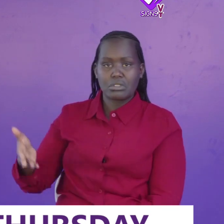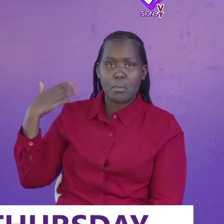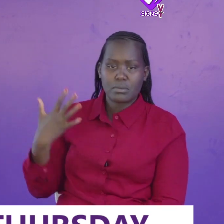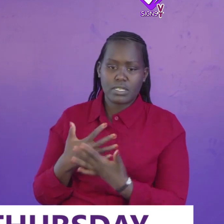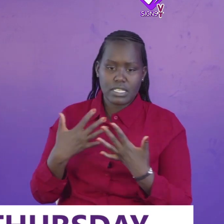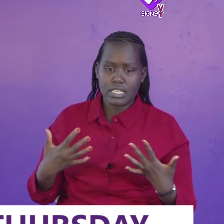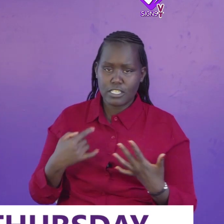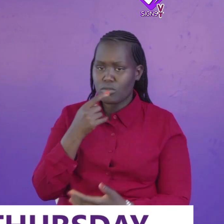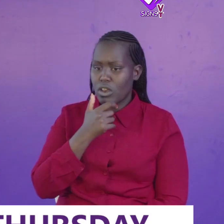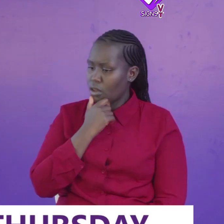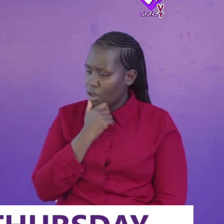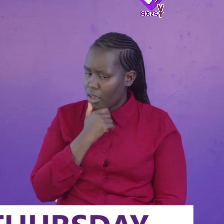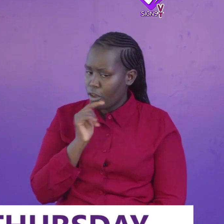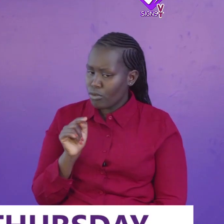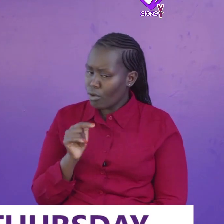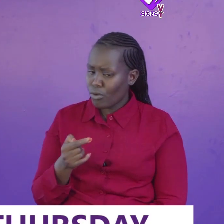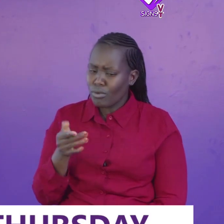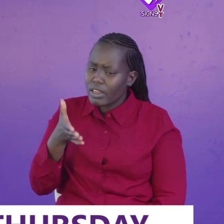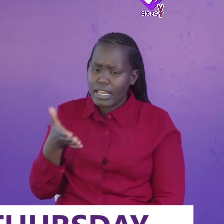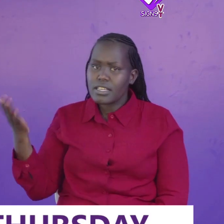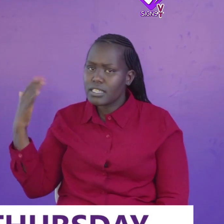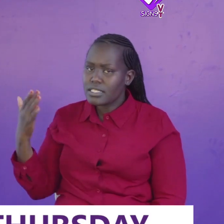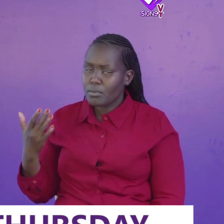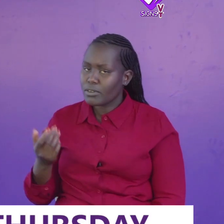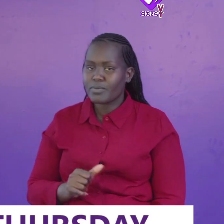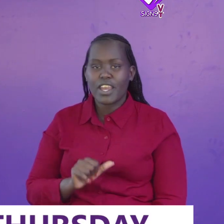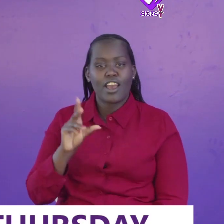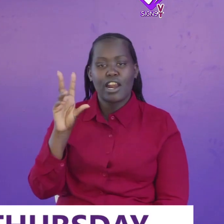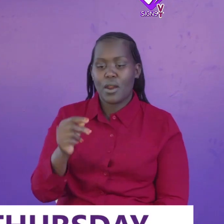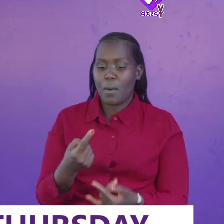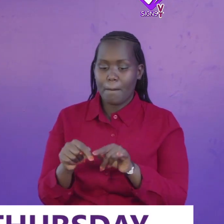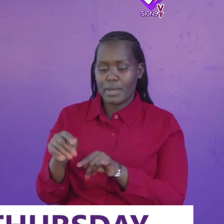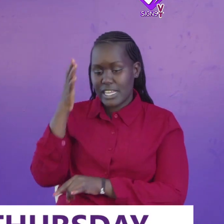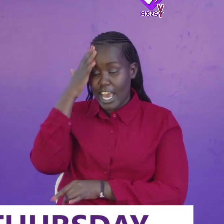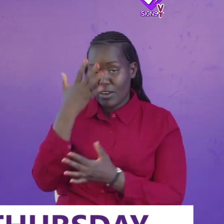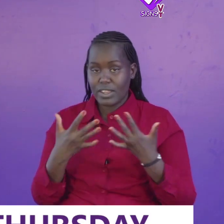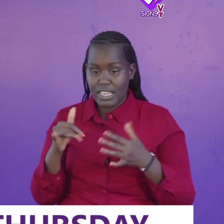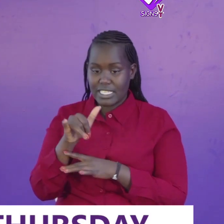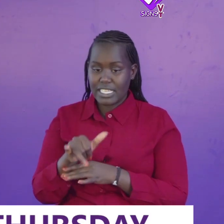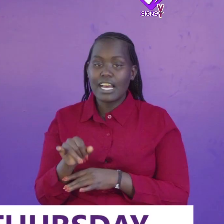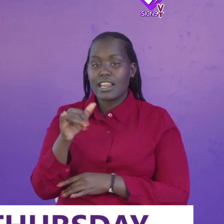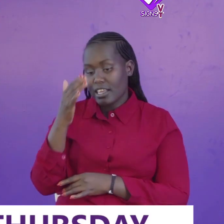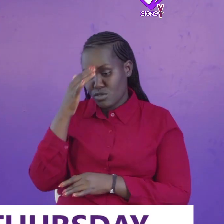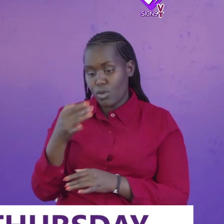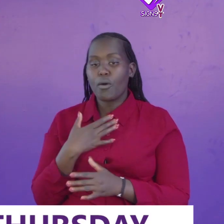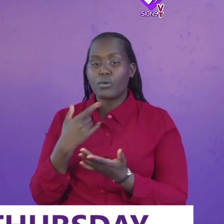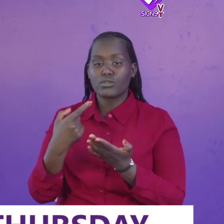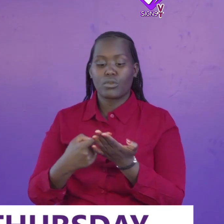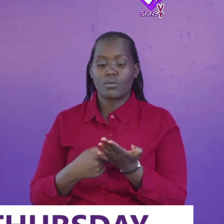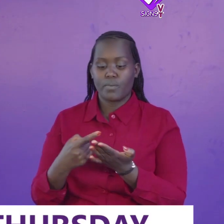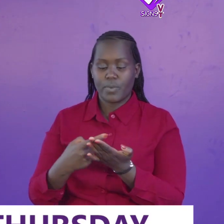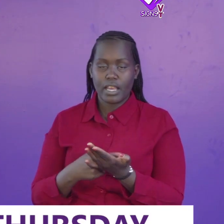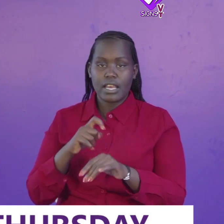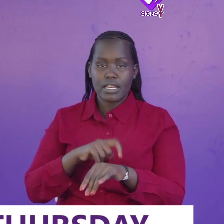mwenye atashangaa nduko ulikuwa zamani za kale. Hapana, si kuwa, lakini najua hizo mambo, na ndio maana atakanga tunachambua as